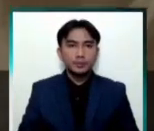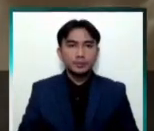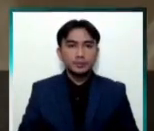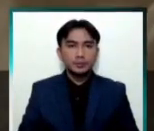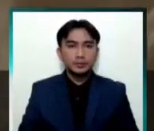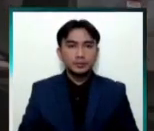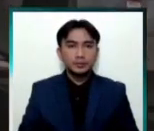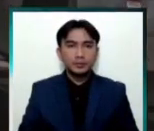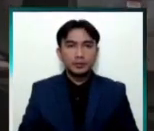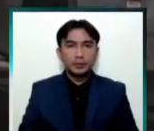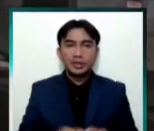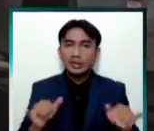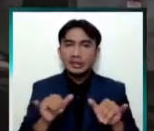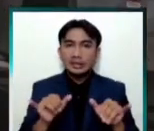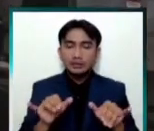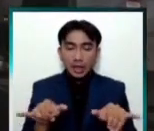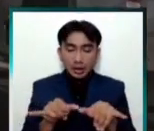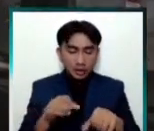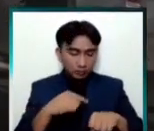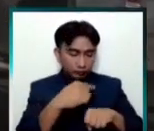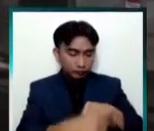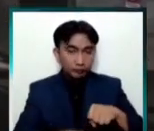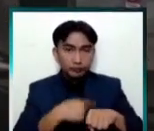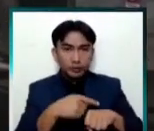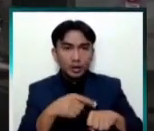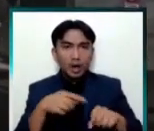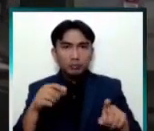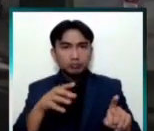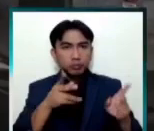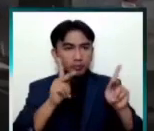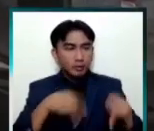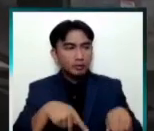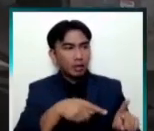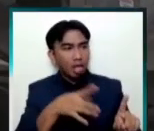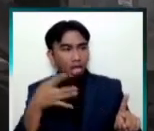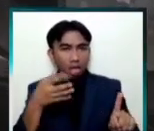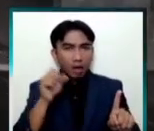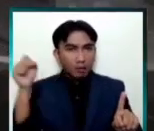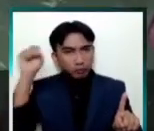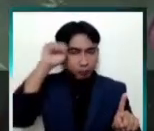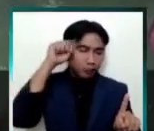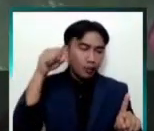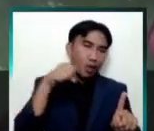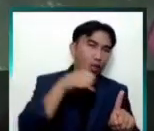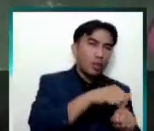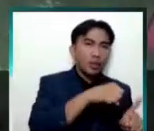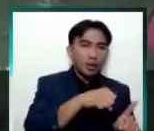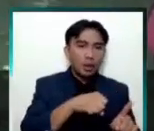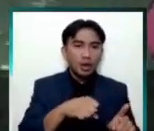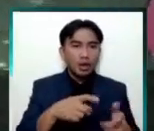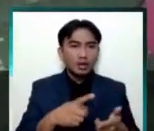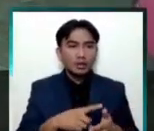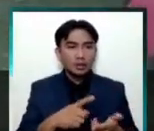Sinlaki raw ng kamao ang tumamang tipak ng yelo sa ulo ng bata. 50 naman ang nasugatan at nabalian ng buto. ang